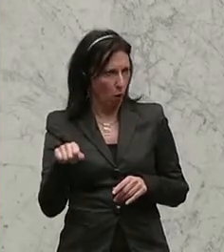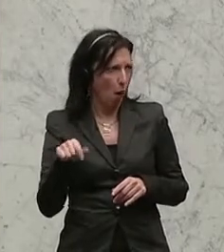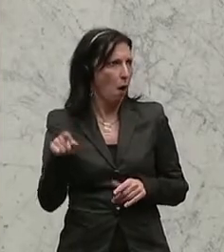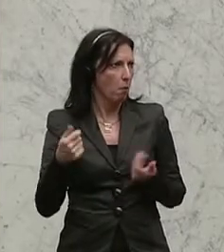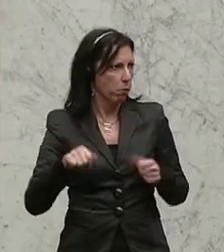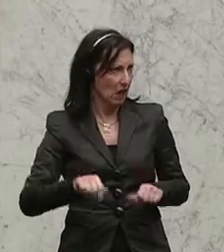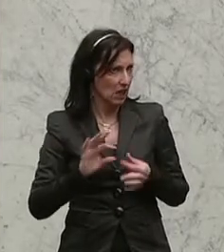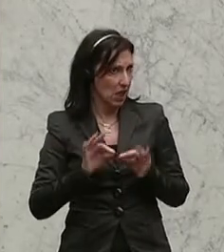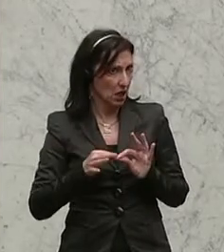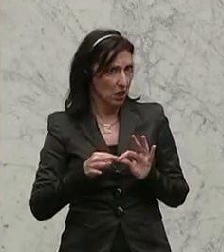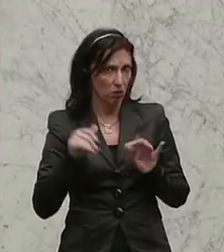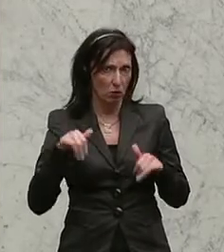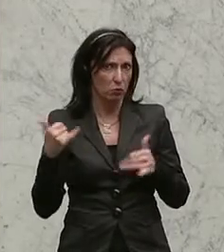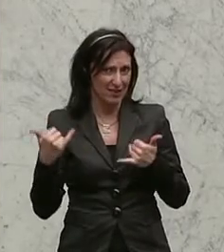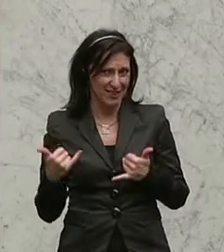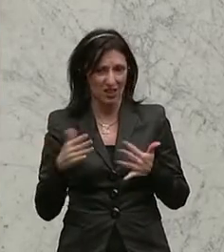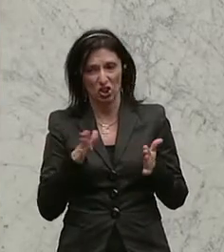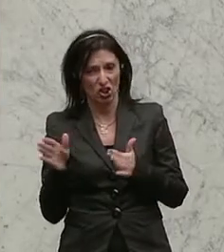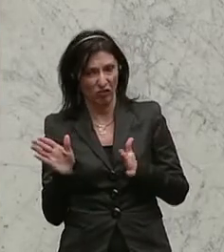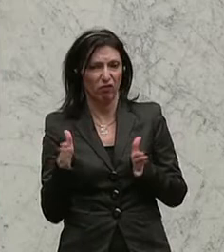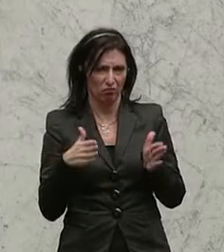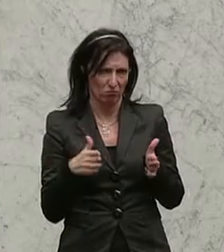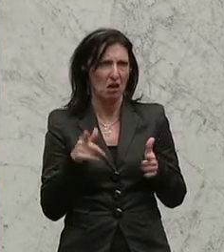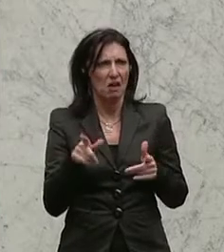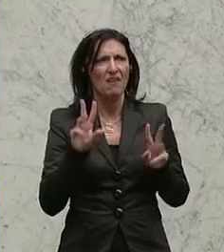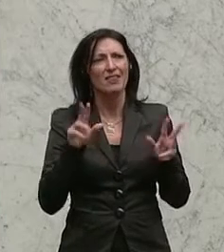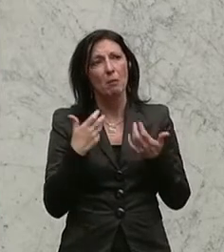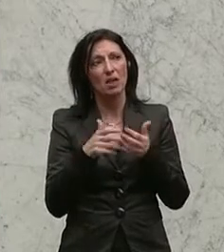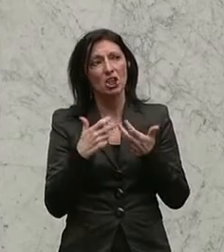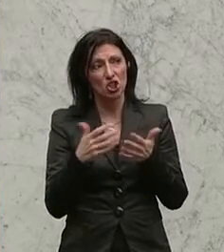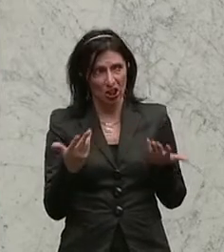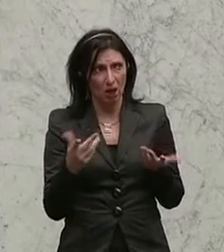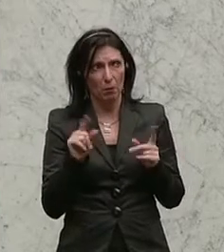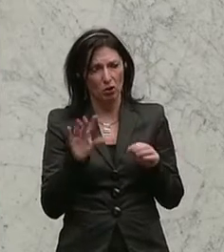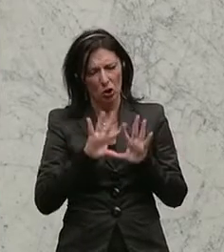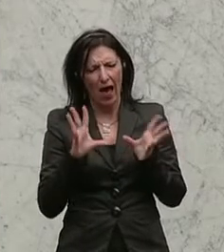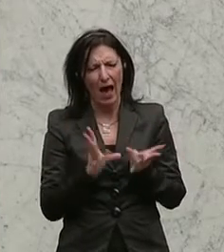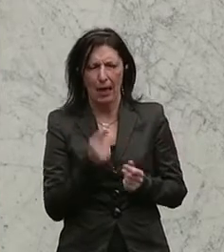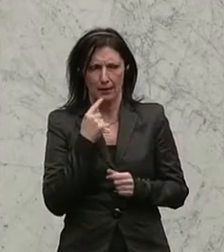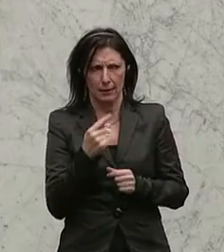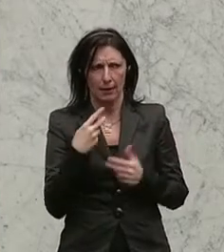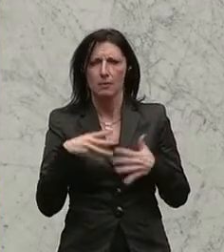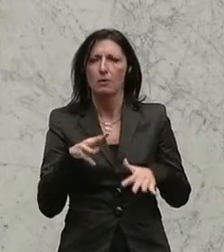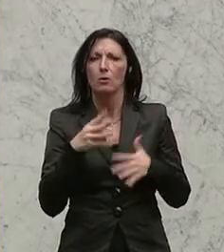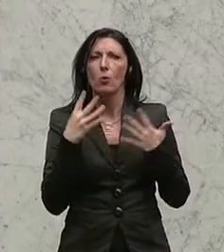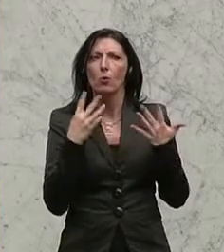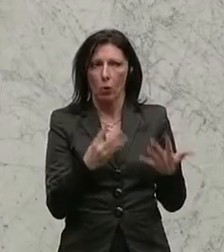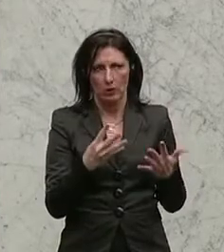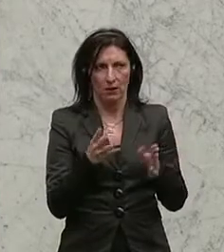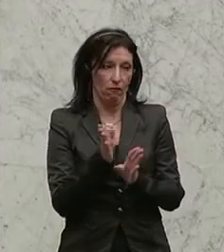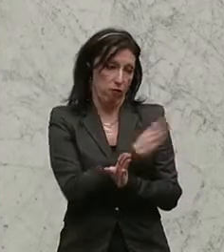und dann muss man einiges geraderücken und wenn man die von der geschichte spricht sollte man schon alles erwähnen und zwar 1990 bis dorthin hat dass nämlich